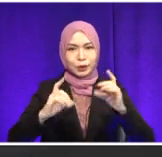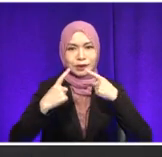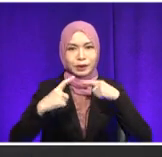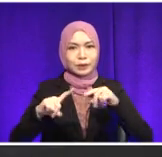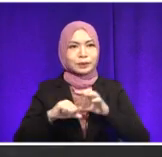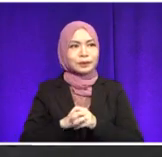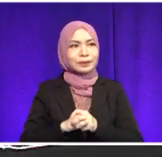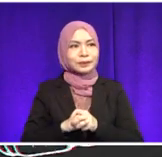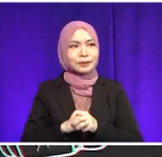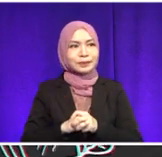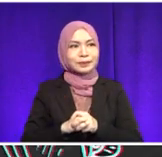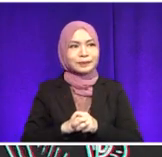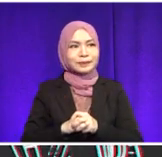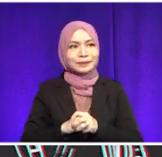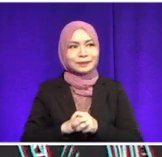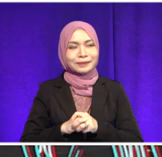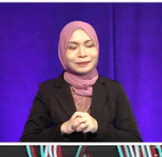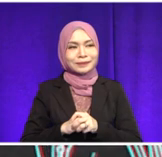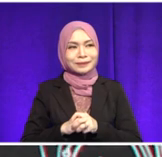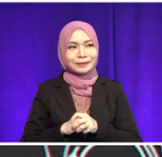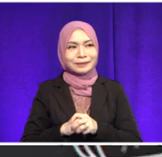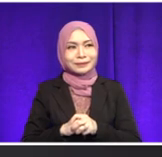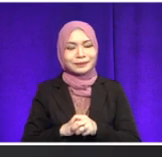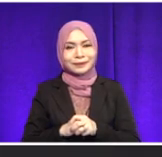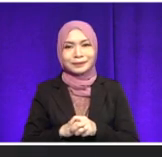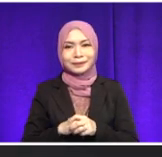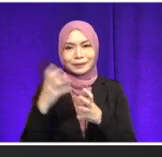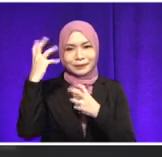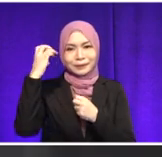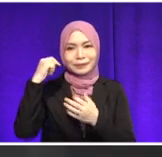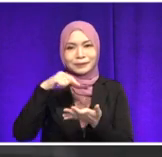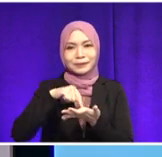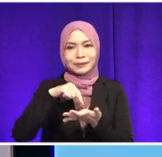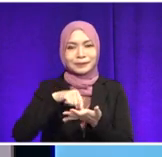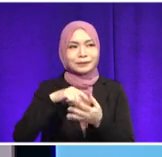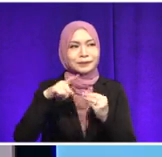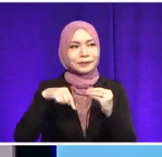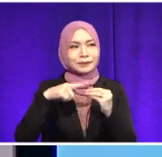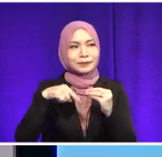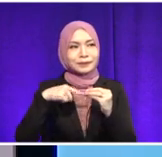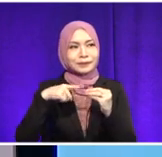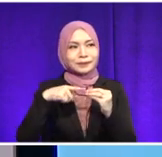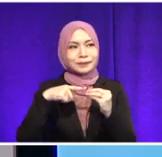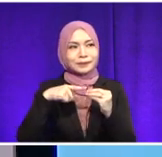ini ke dalam adakah ee maklumat ini telah menyentuh beberapa ciri-ciri perempuan